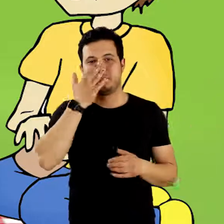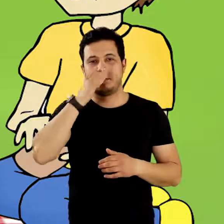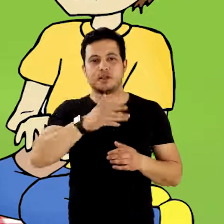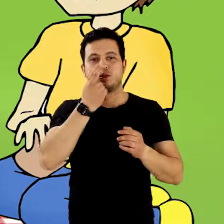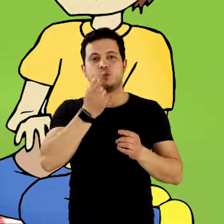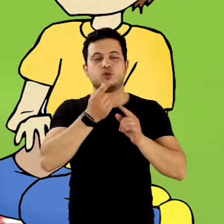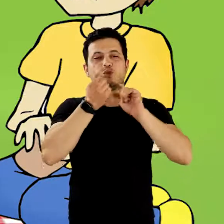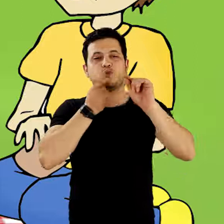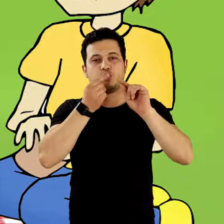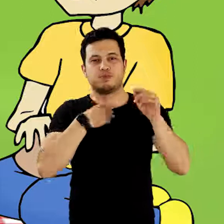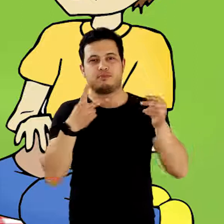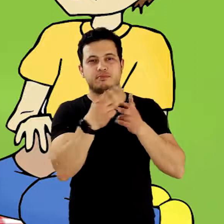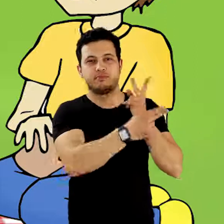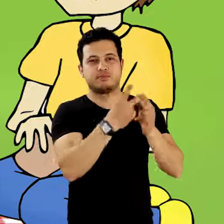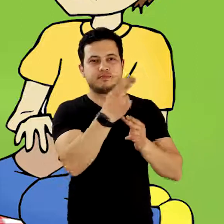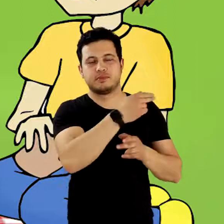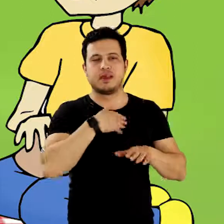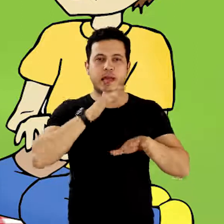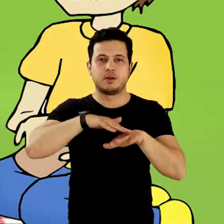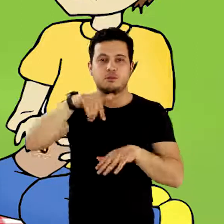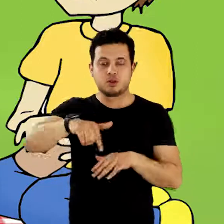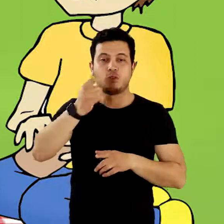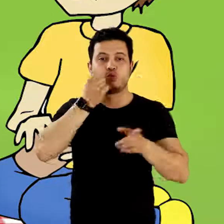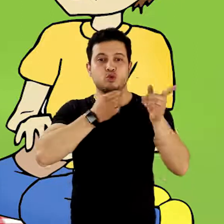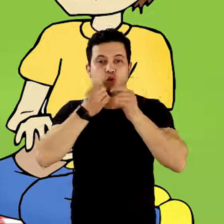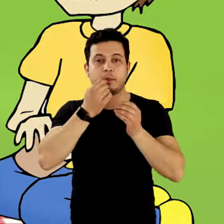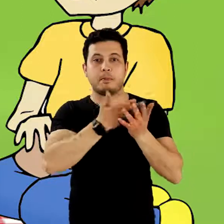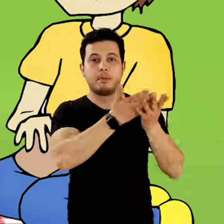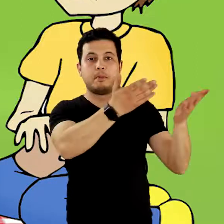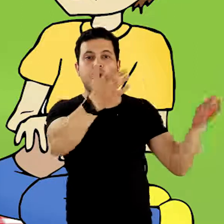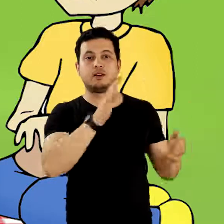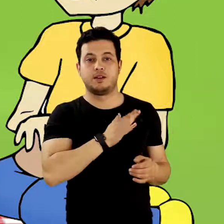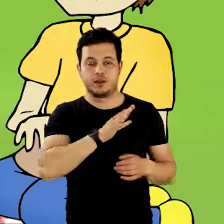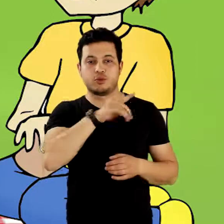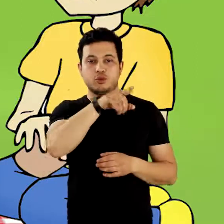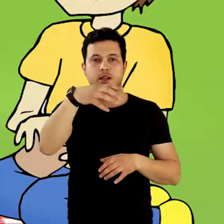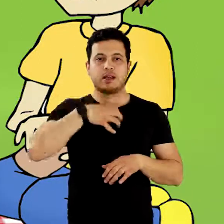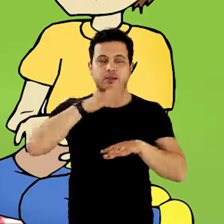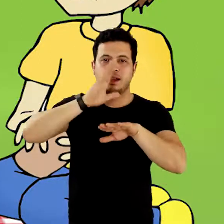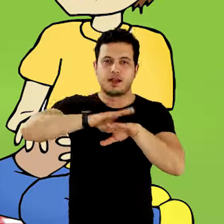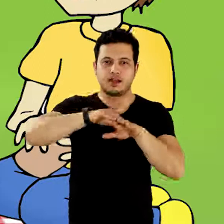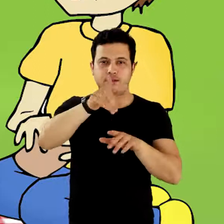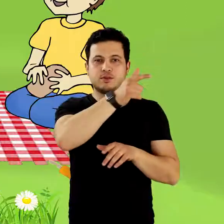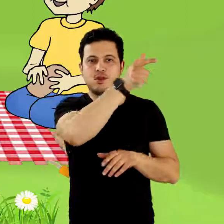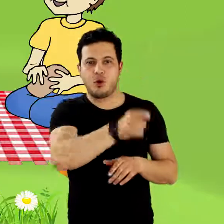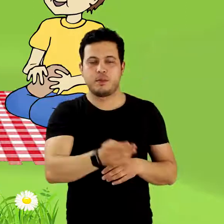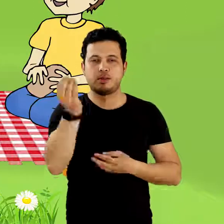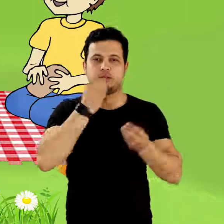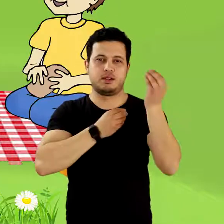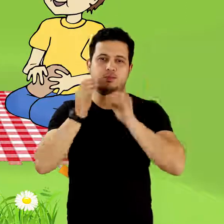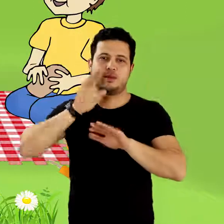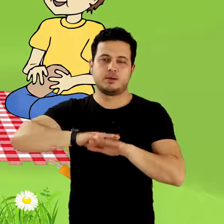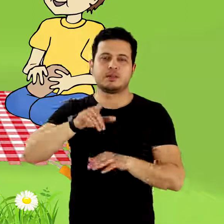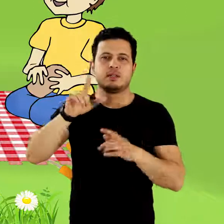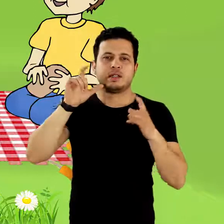üzüm keselim. Sizi buranın ünlü üzüm bağlarına götüreyim. Üzümleri dallarında kendi ellerinizle koparıp yiyin.